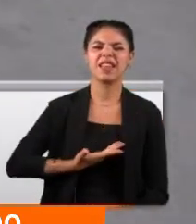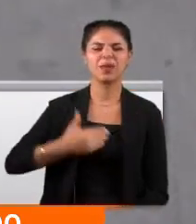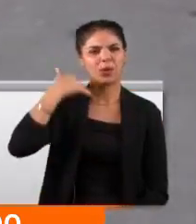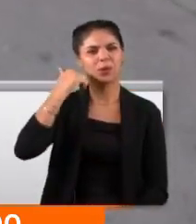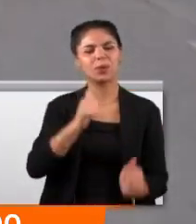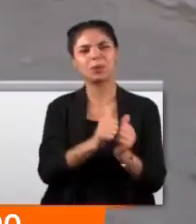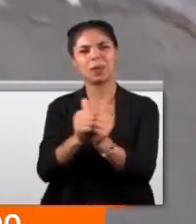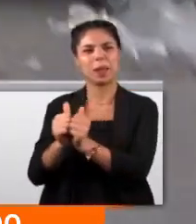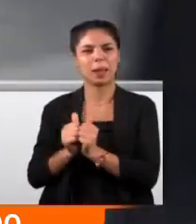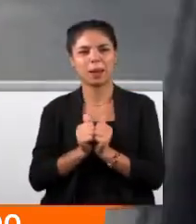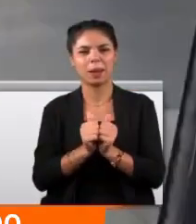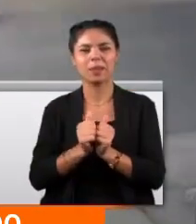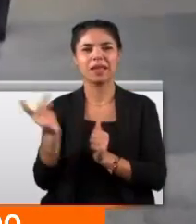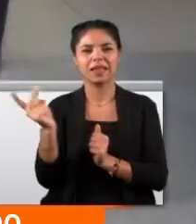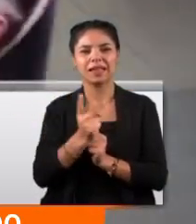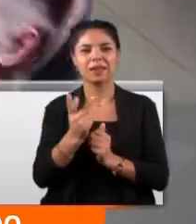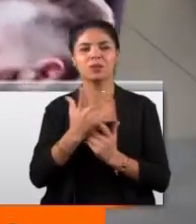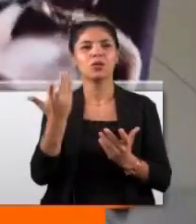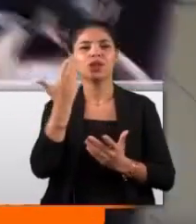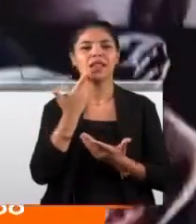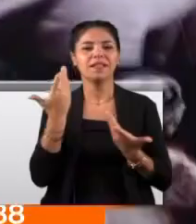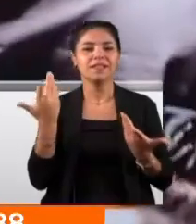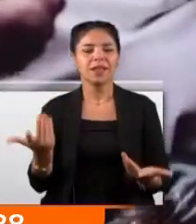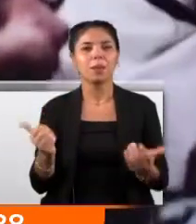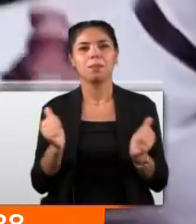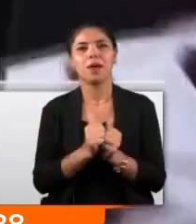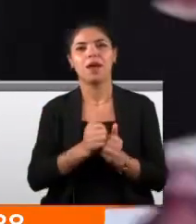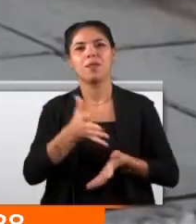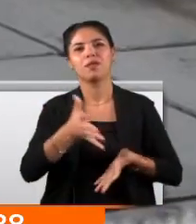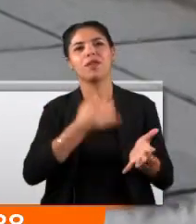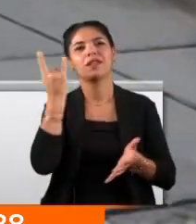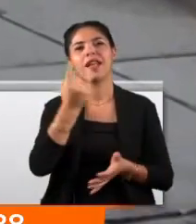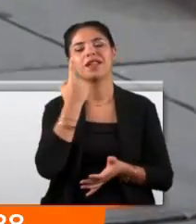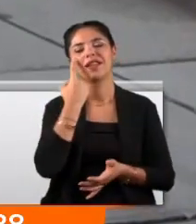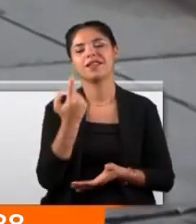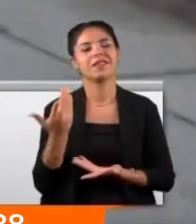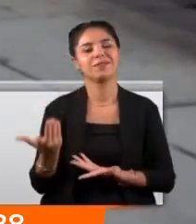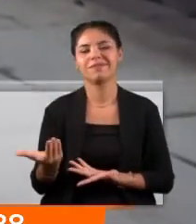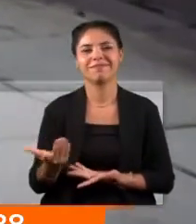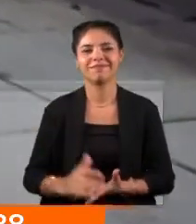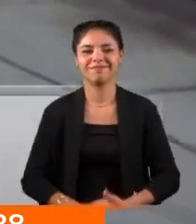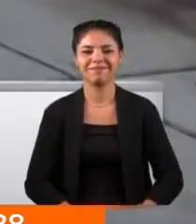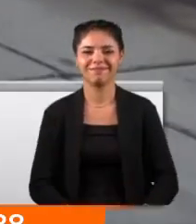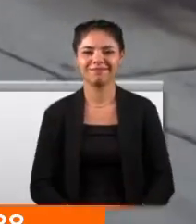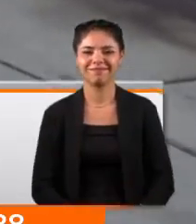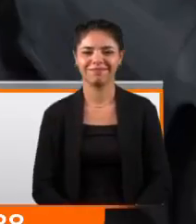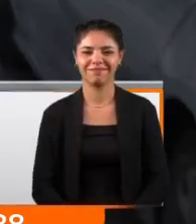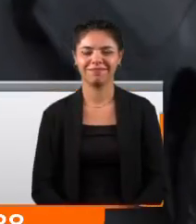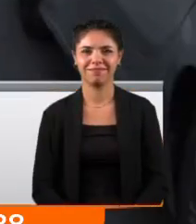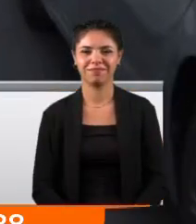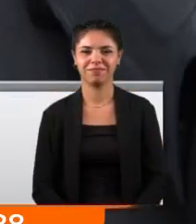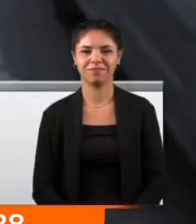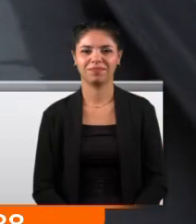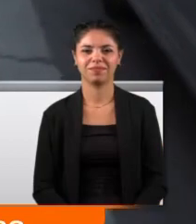an olsun yanından ayırmıyor ikilinin en büyük keyfi ise birlikte Çarşı gezmesi Bir saate yakındır Çarşıyı dolaşıyoruz